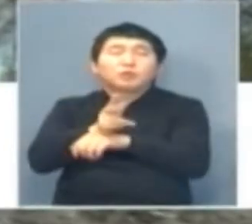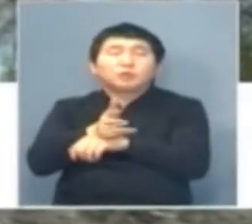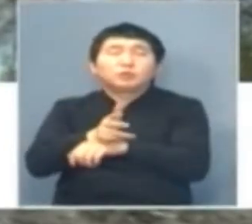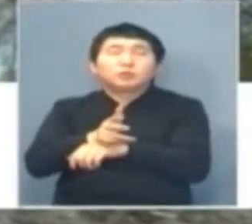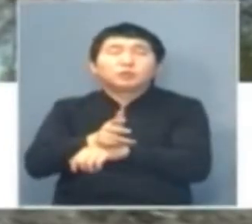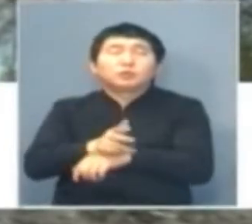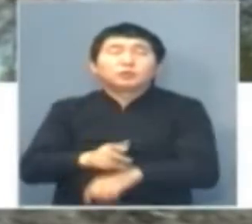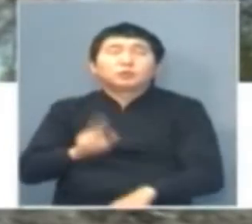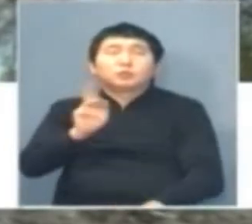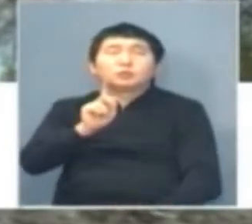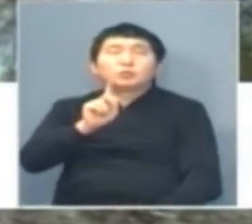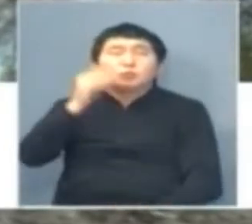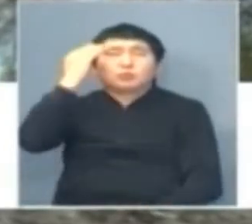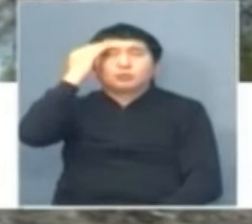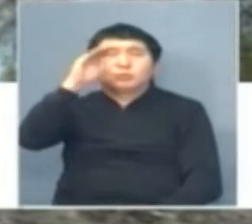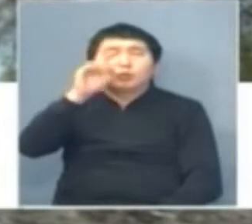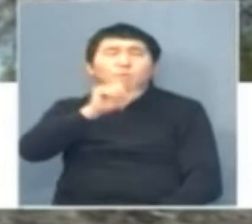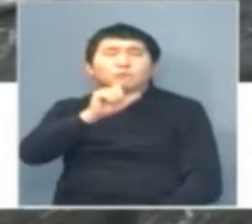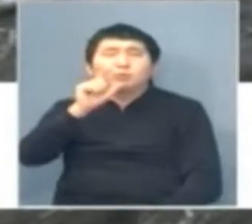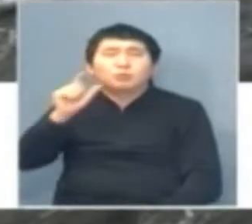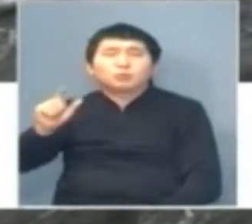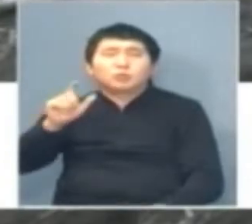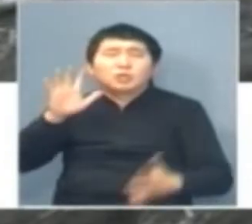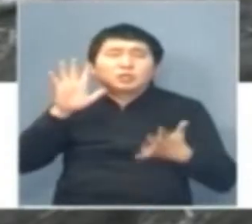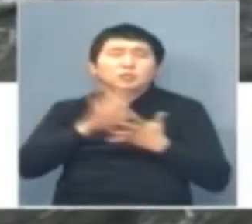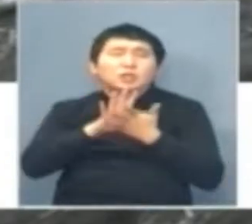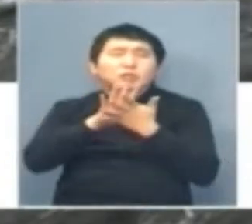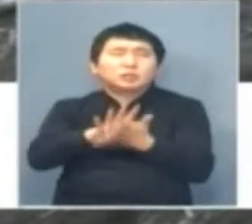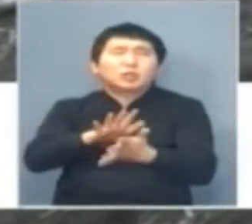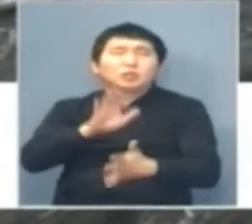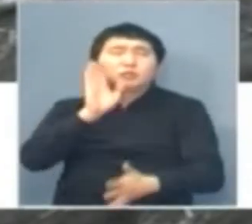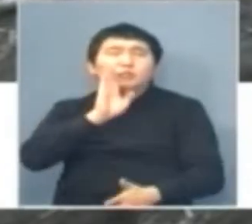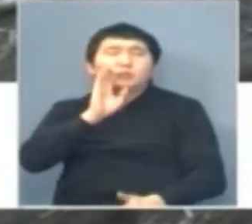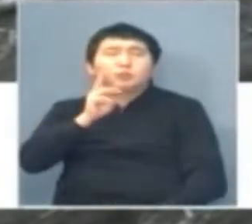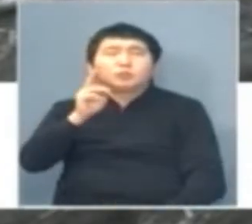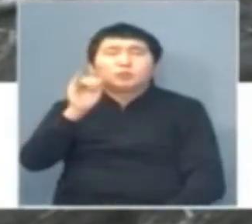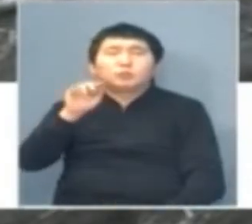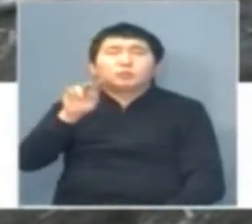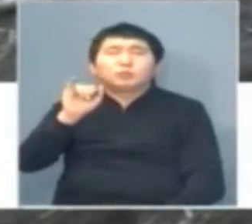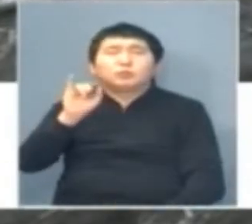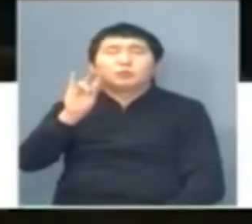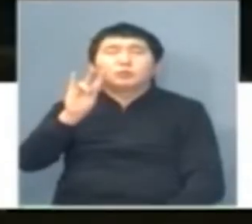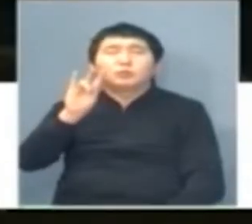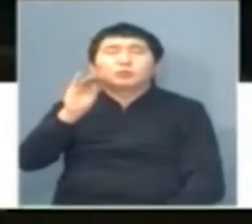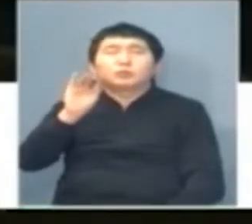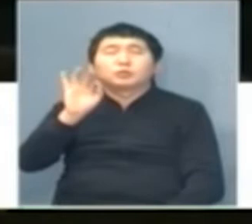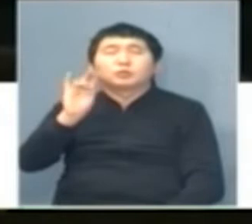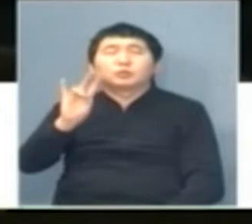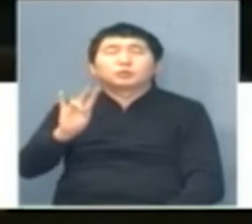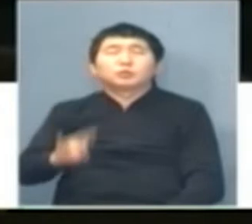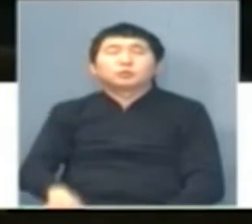что неизвестные люди загрязняют реку Кулынжон. В связи с этим на месте была создана рабочая группа для проведения экспертизы.